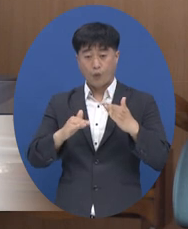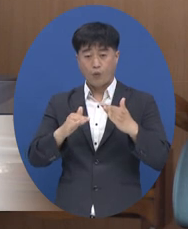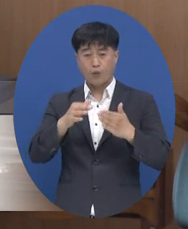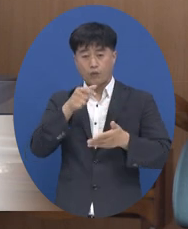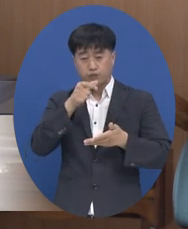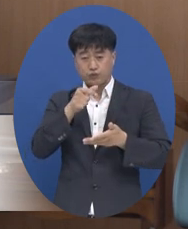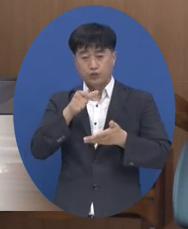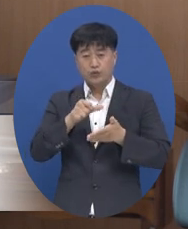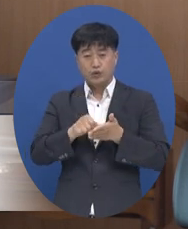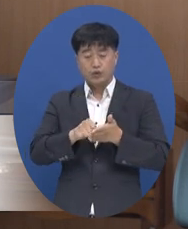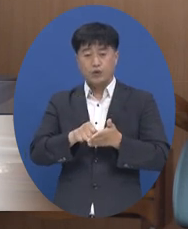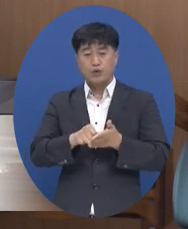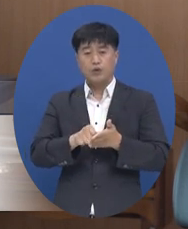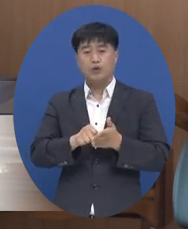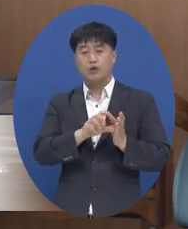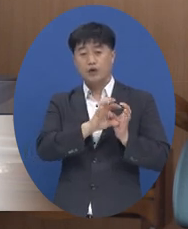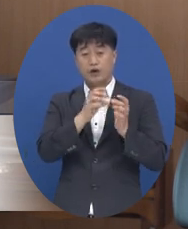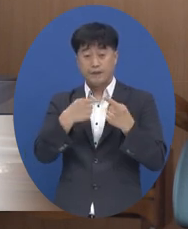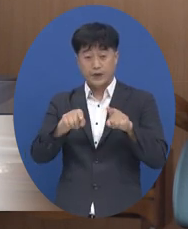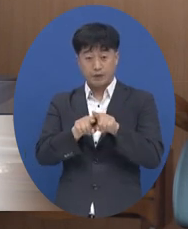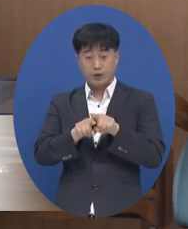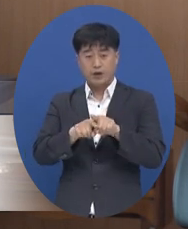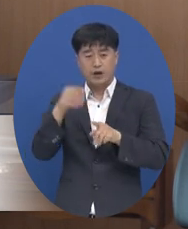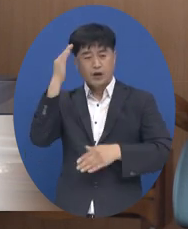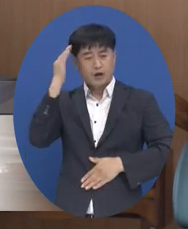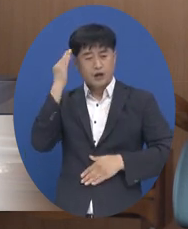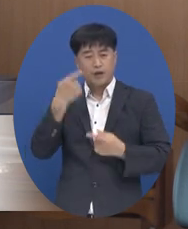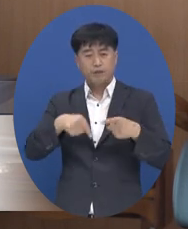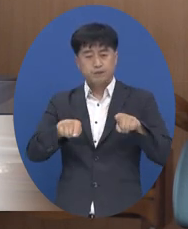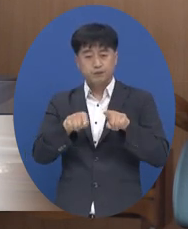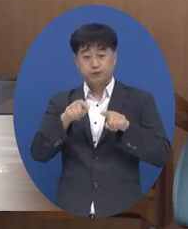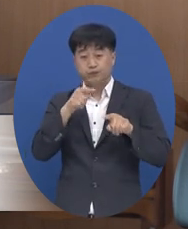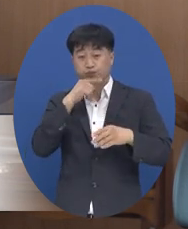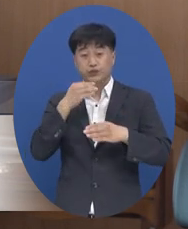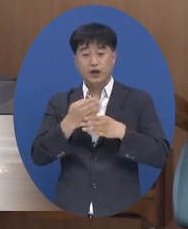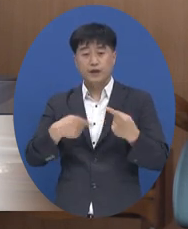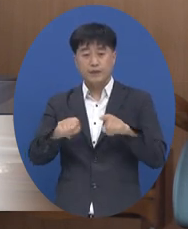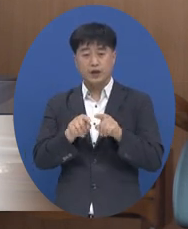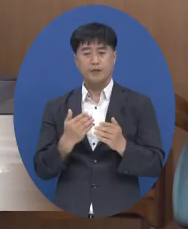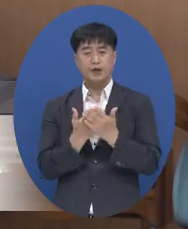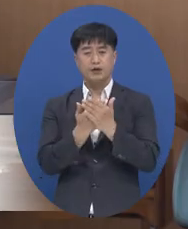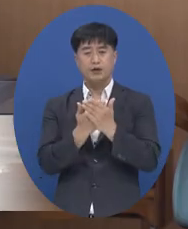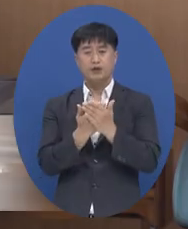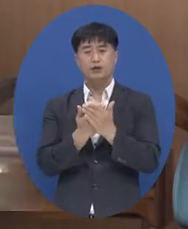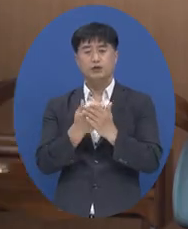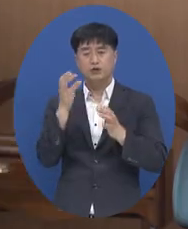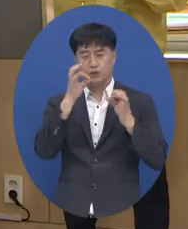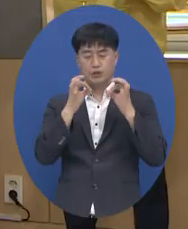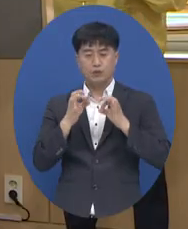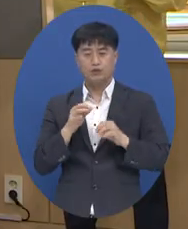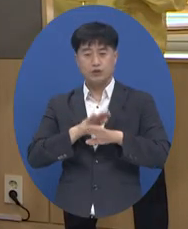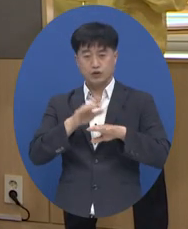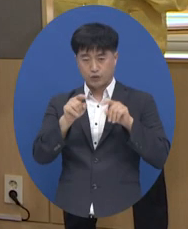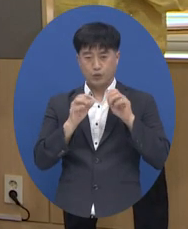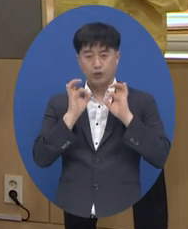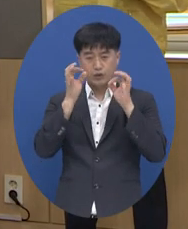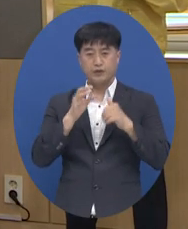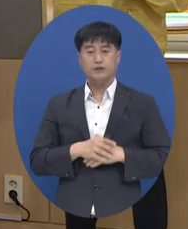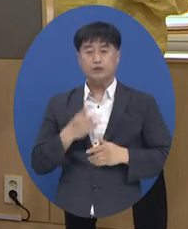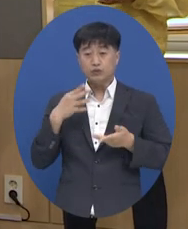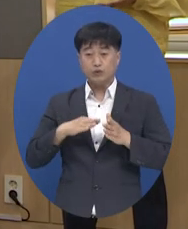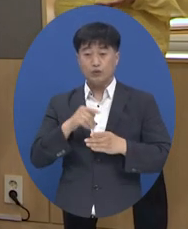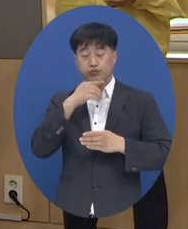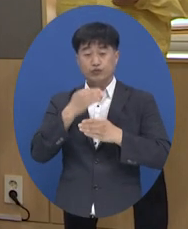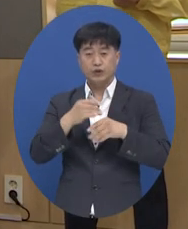흔히 하면서 남부 미 상생할 수 있는 방안을 모색하고 실천하도록 노력하겠습니다 경기도는